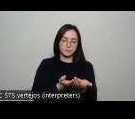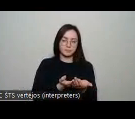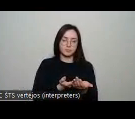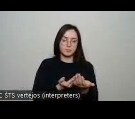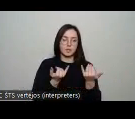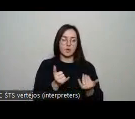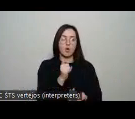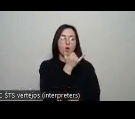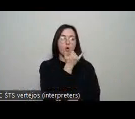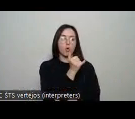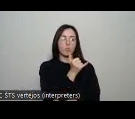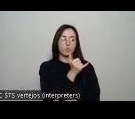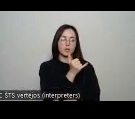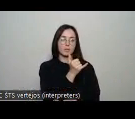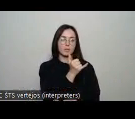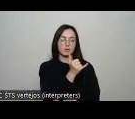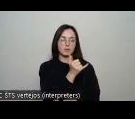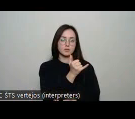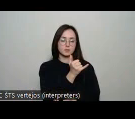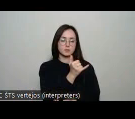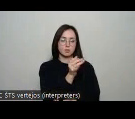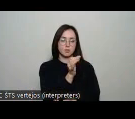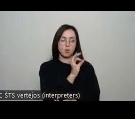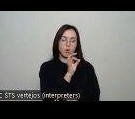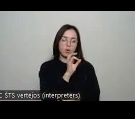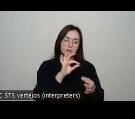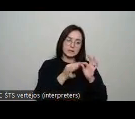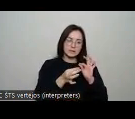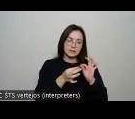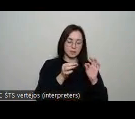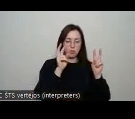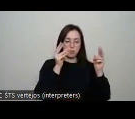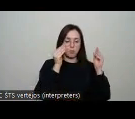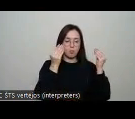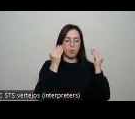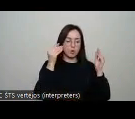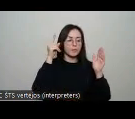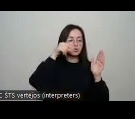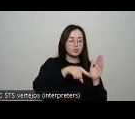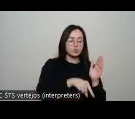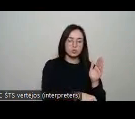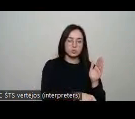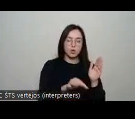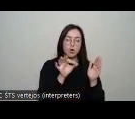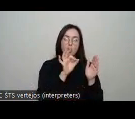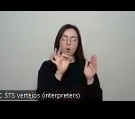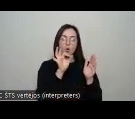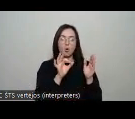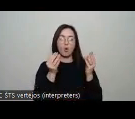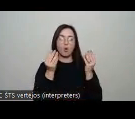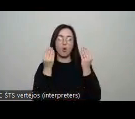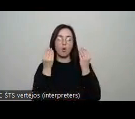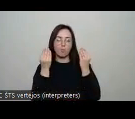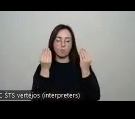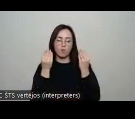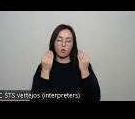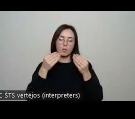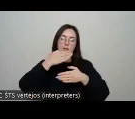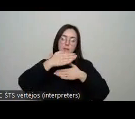Kokybės kriterijai konkrečiam mokymosi turiniui. Čia kalbame apie mokymosi medžiagą